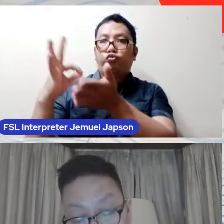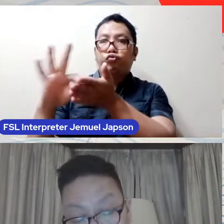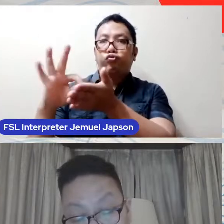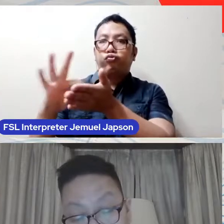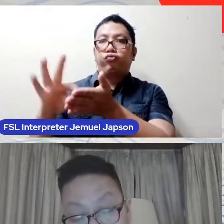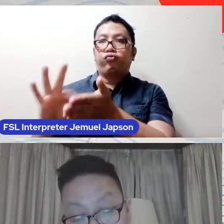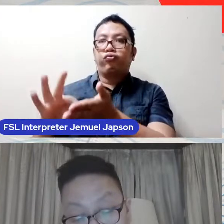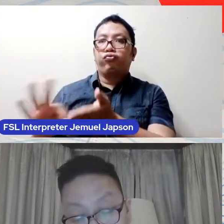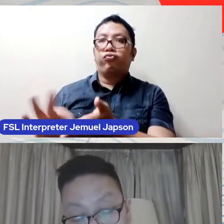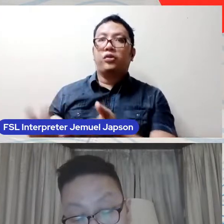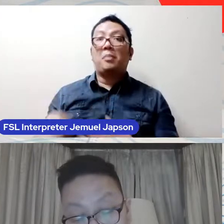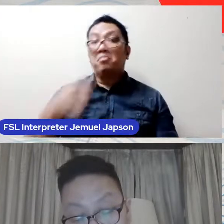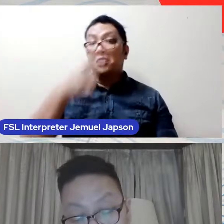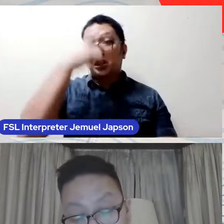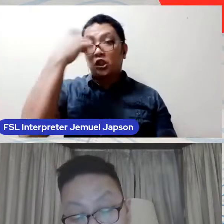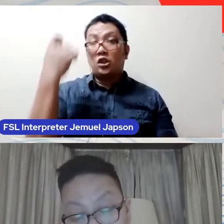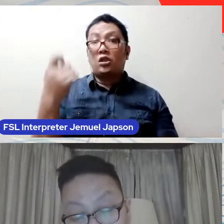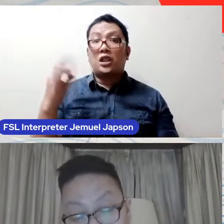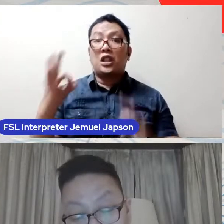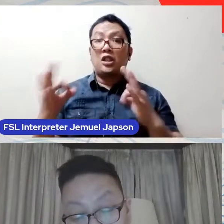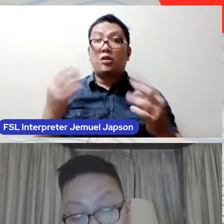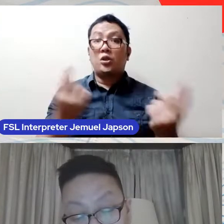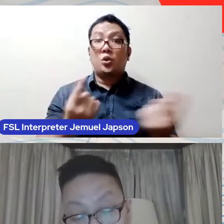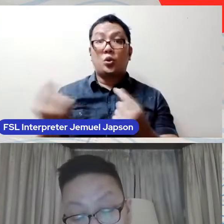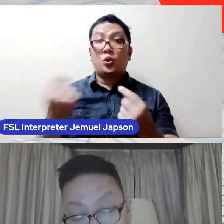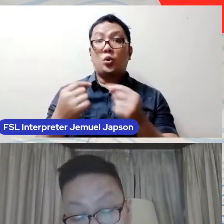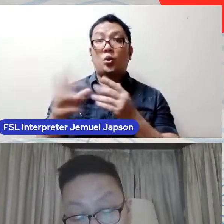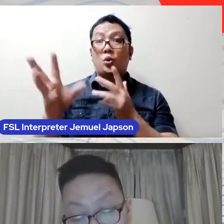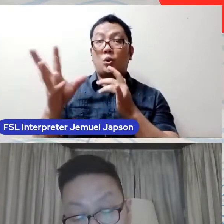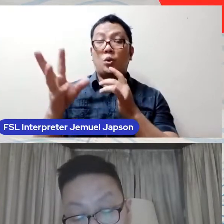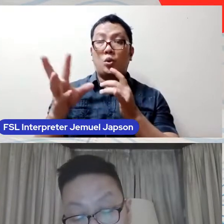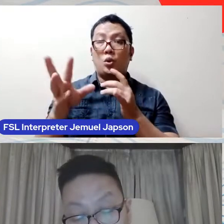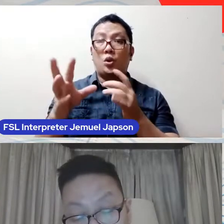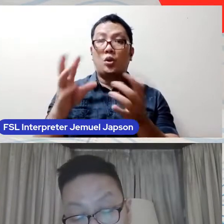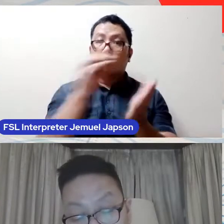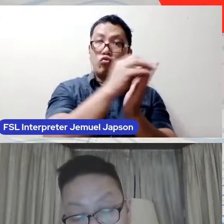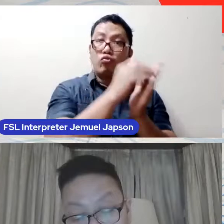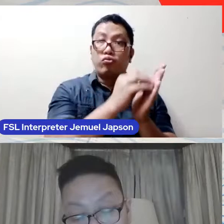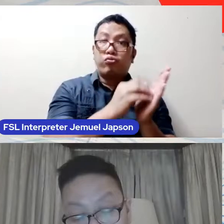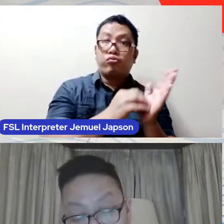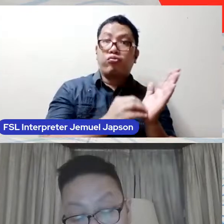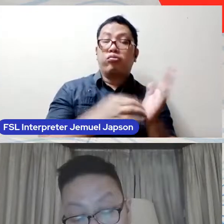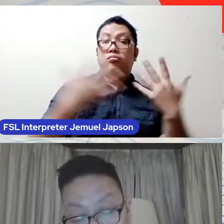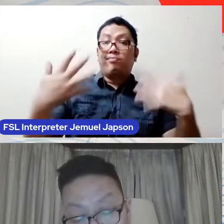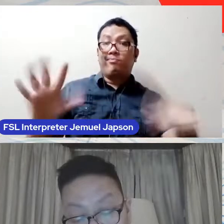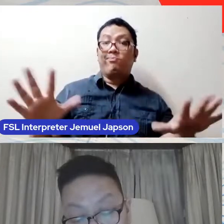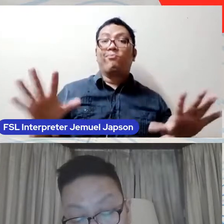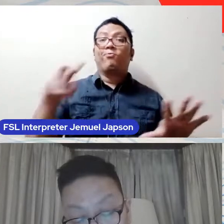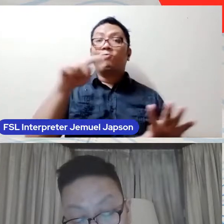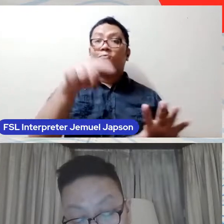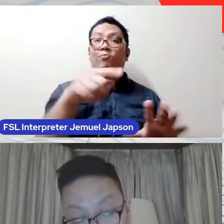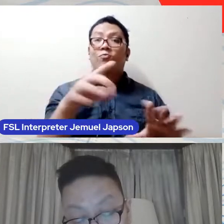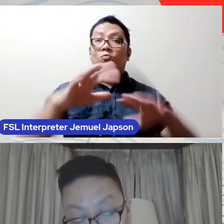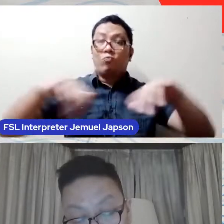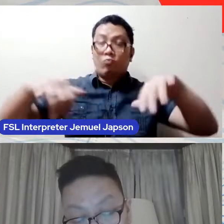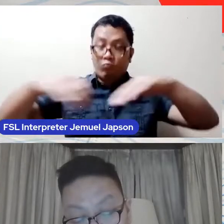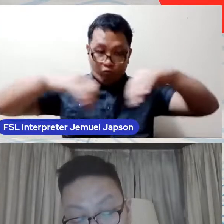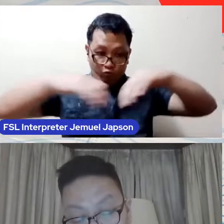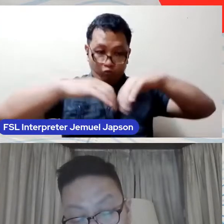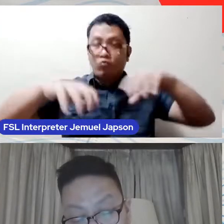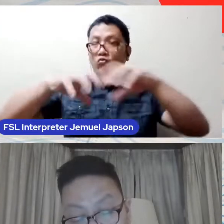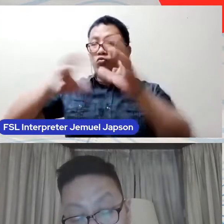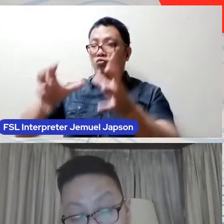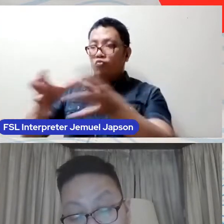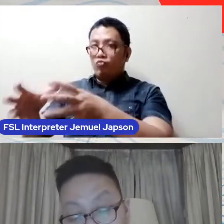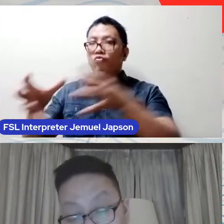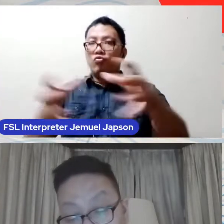made. Kasi pag nag-record ka na, for example, pagkatas yung mag-sort, diba? So pagkatas mag-sort, dyan na po kukunin na